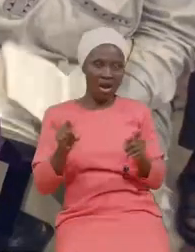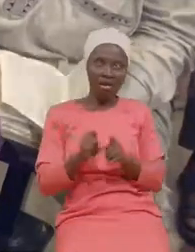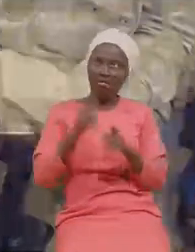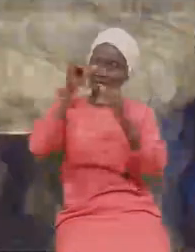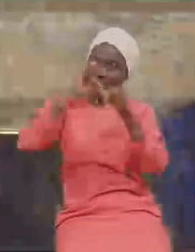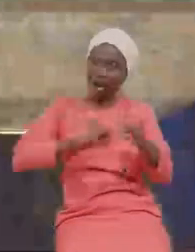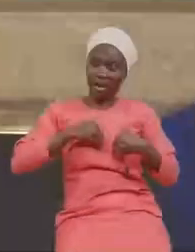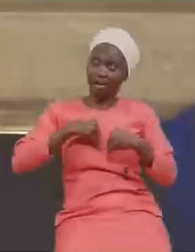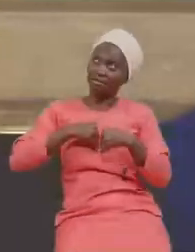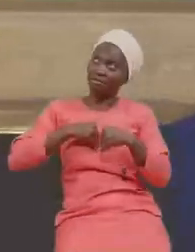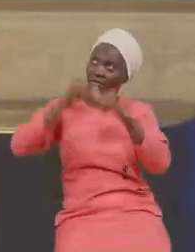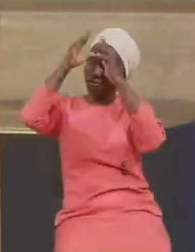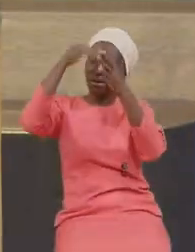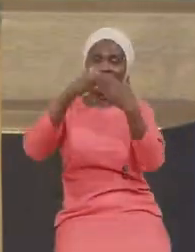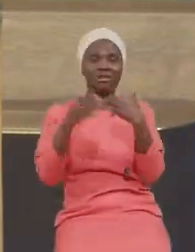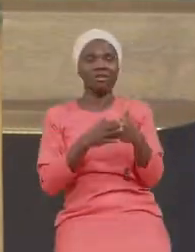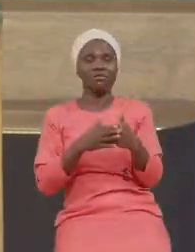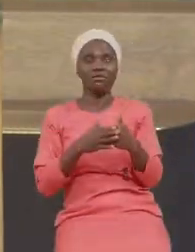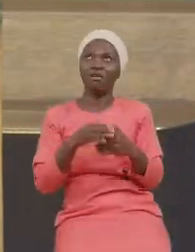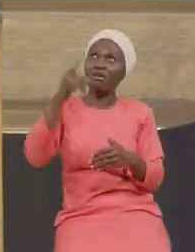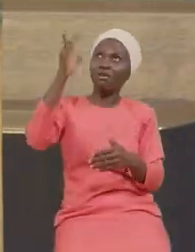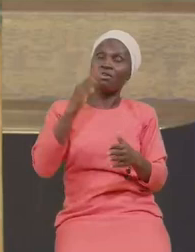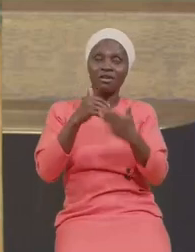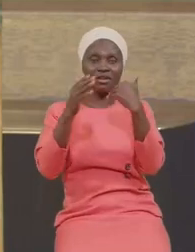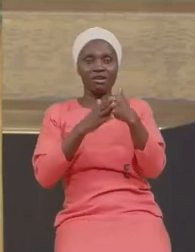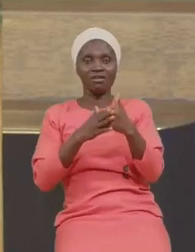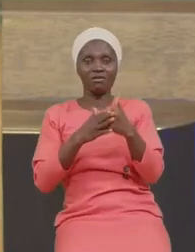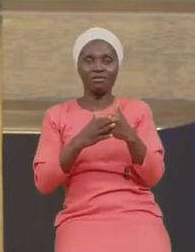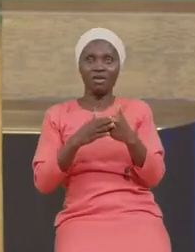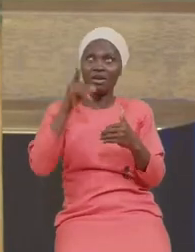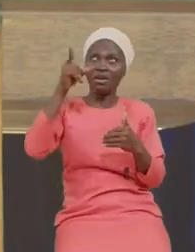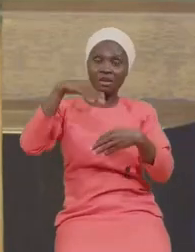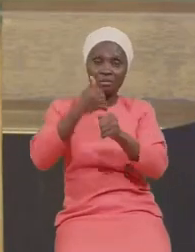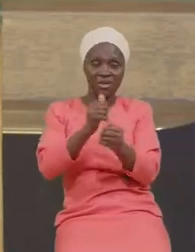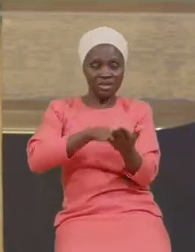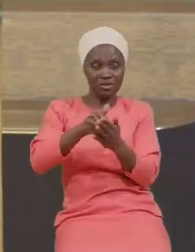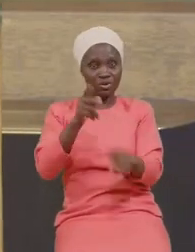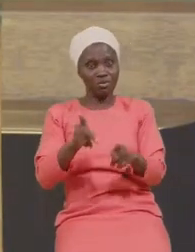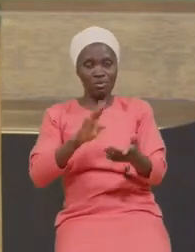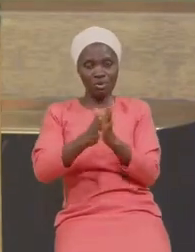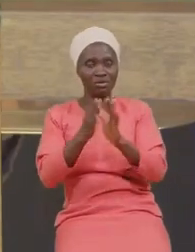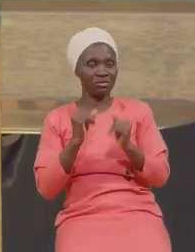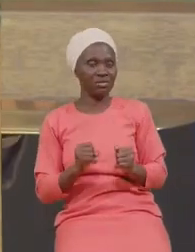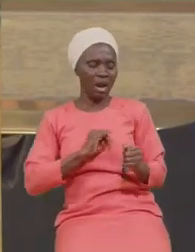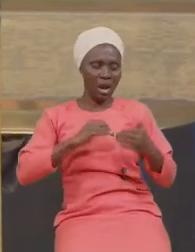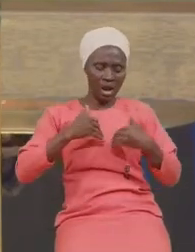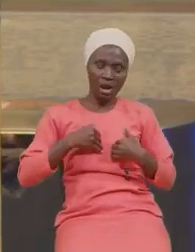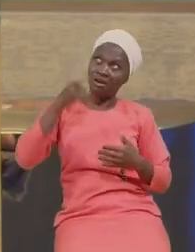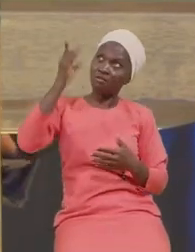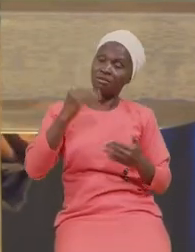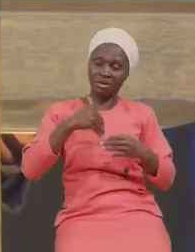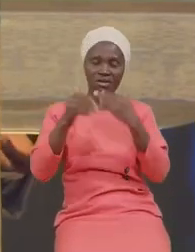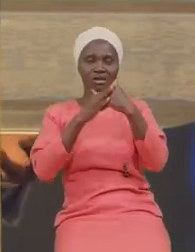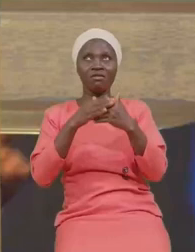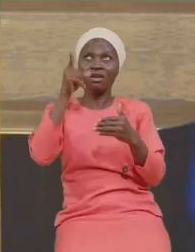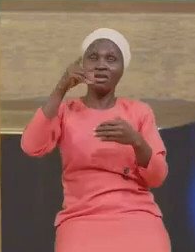dieu ciel c'est lui qui rend le faible fort j'ai un dieu aussi elle est le créateur des